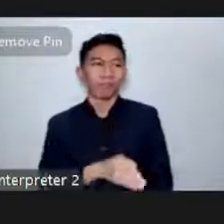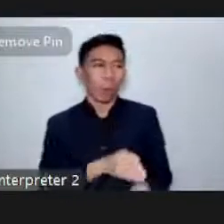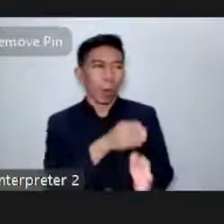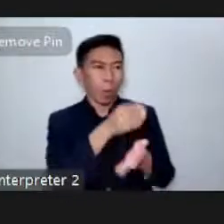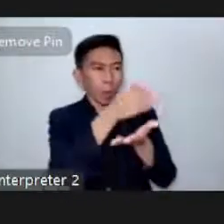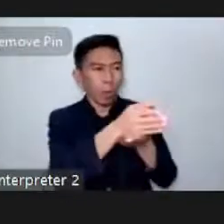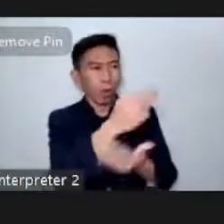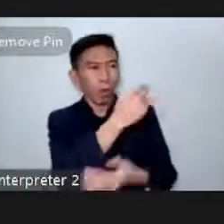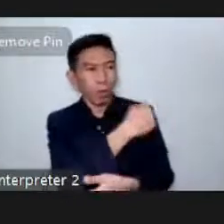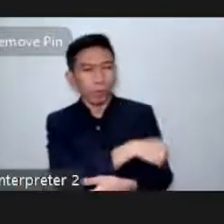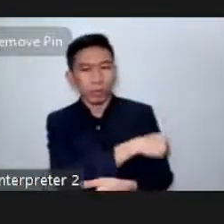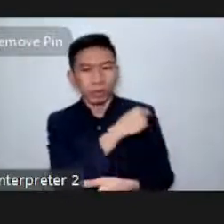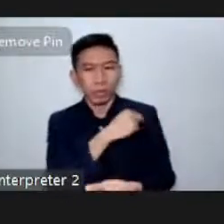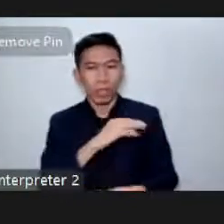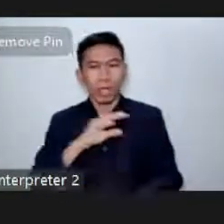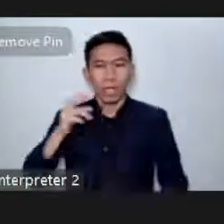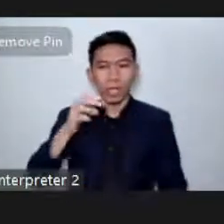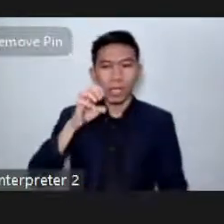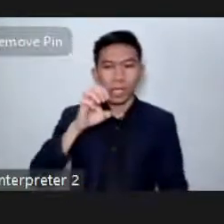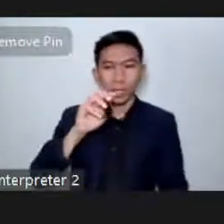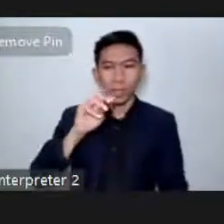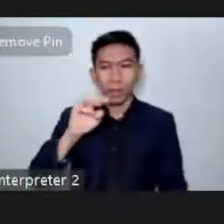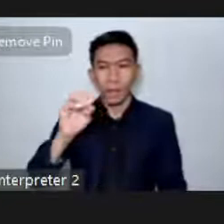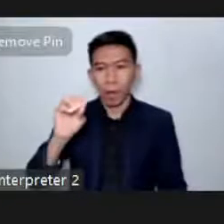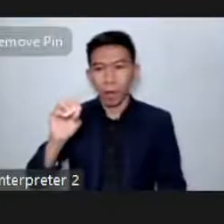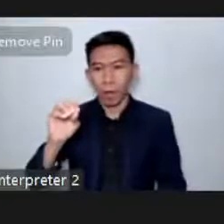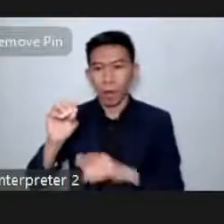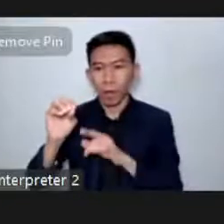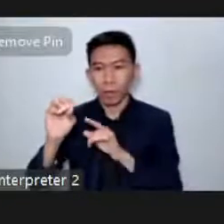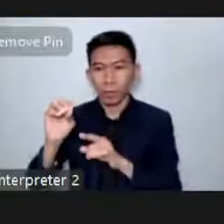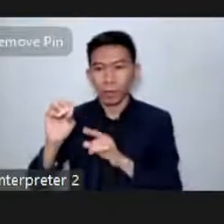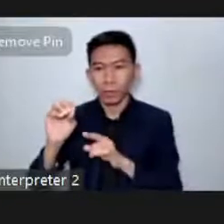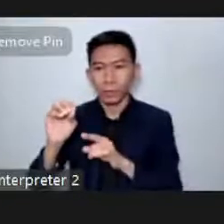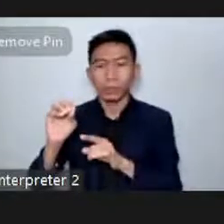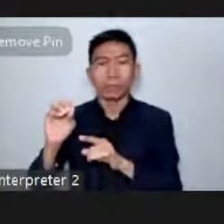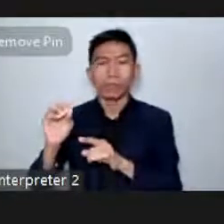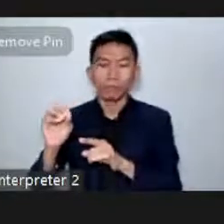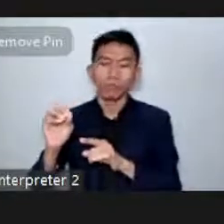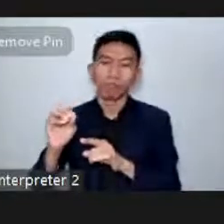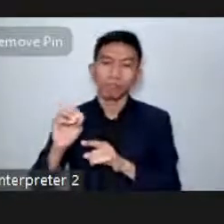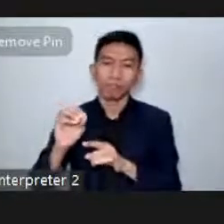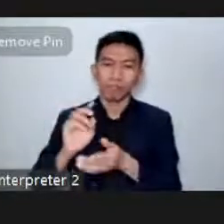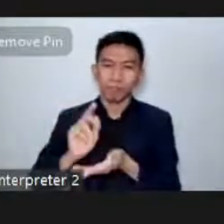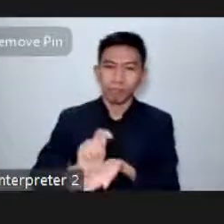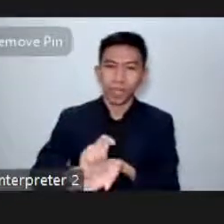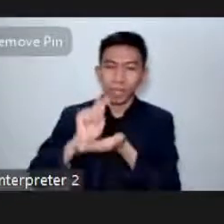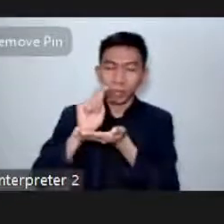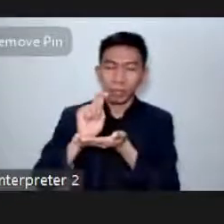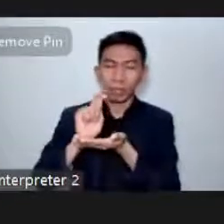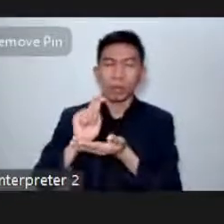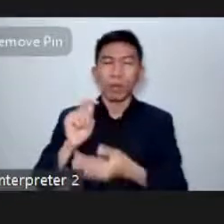ospital, magpapakemo, dahil ang mga anak ko po ay lagi silang